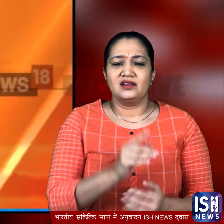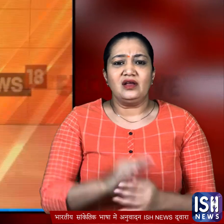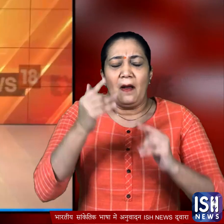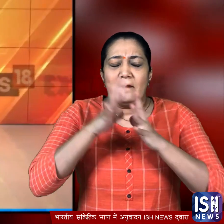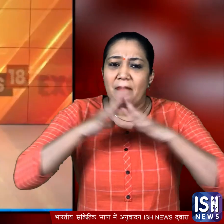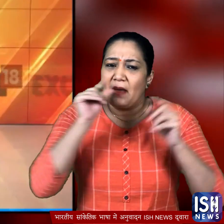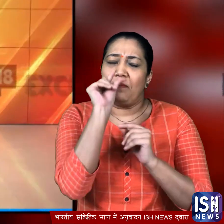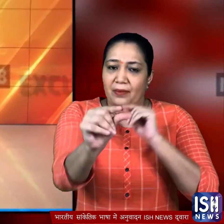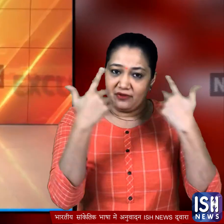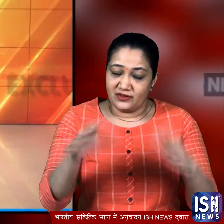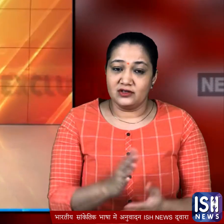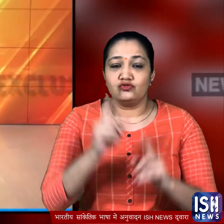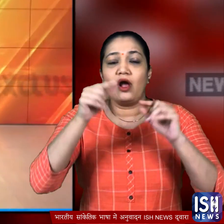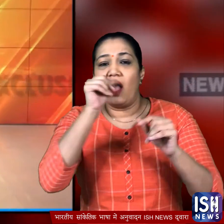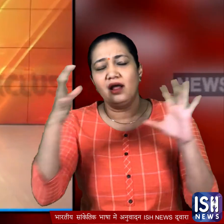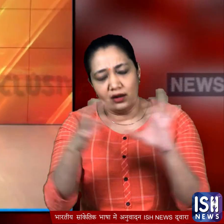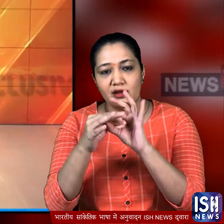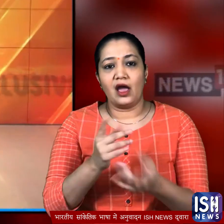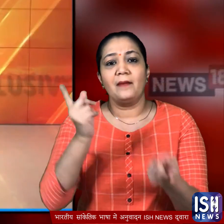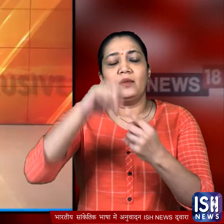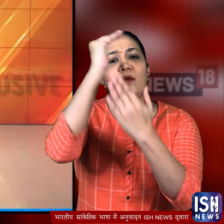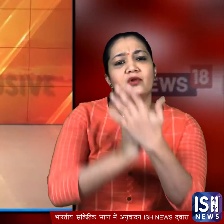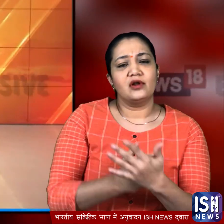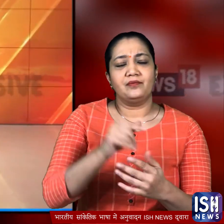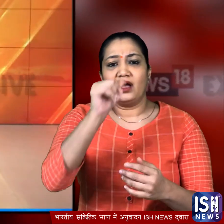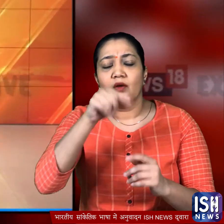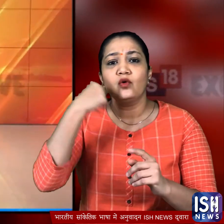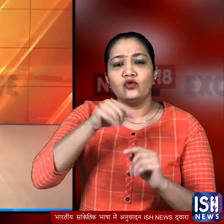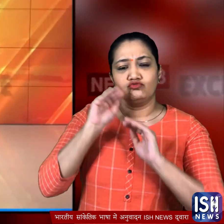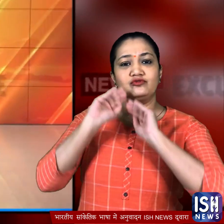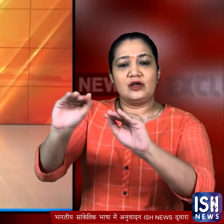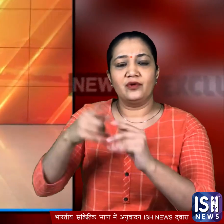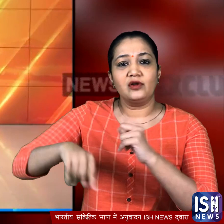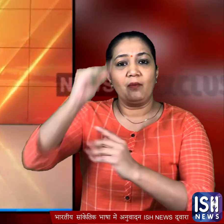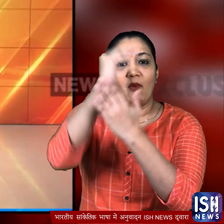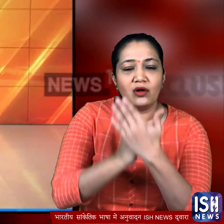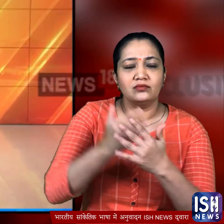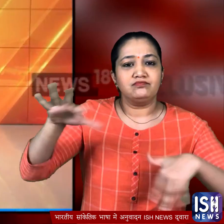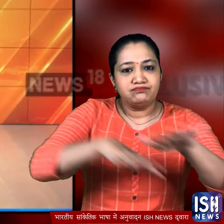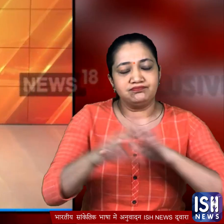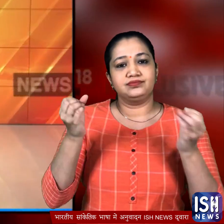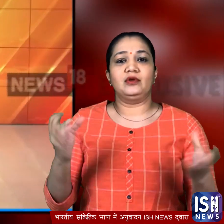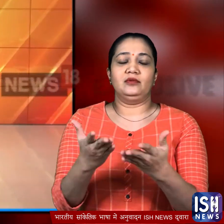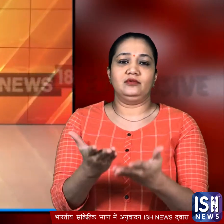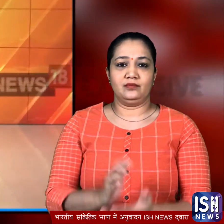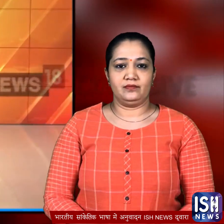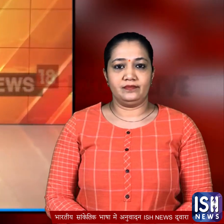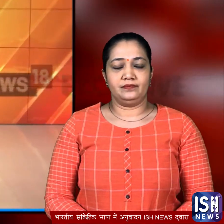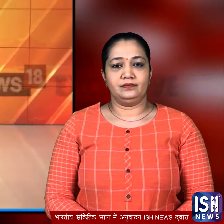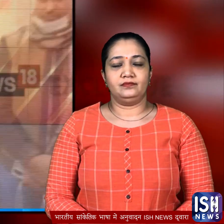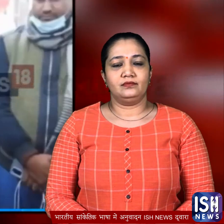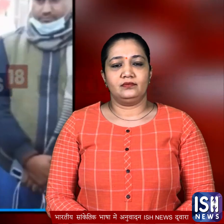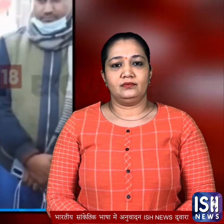के मुद्दे पर विवादास्पद बयान दे दिया। सिवान में एक कार्यक्रम के दौरान उन्होंने शराब पीने वालों के समर्थन में सम्मेलन के आयोजन का ऐलान कर दिया।